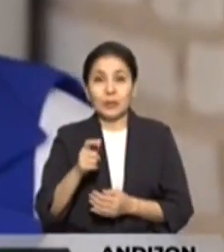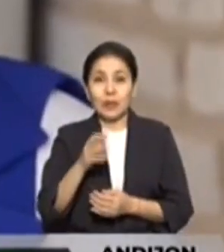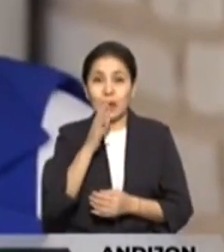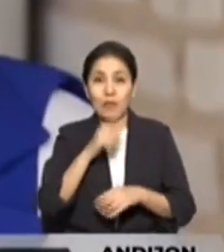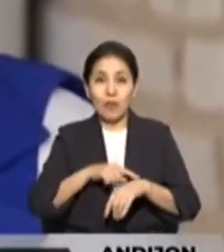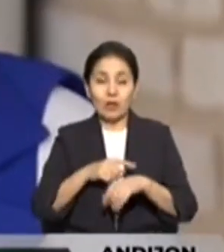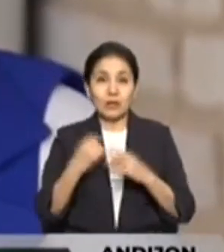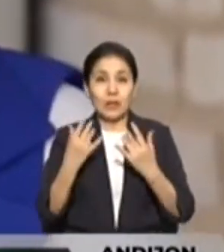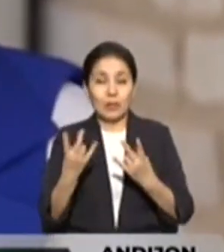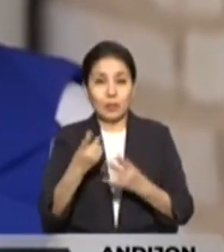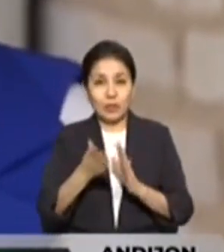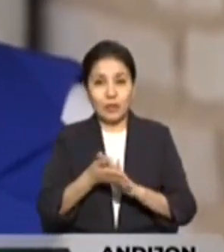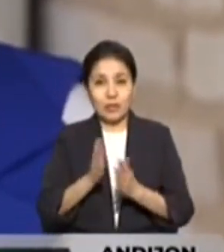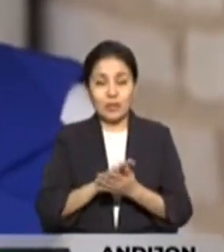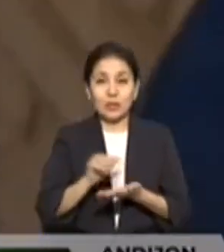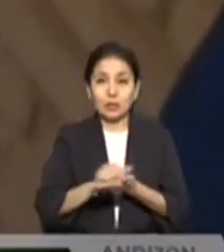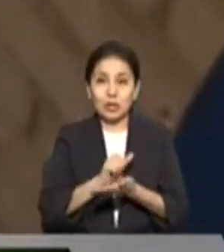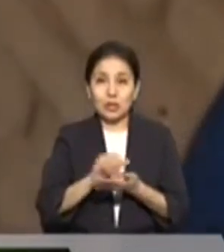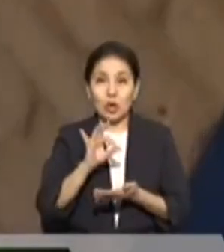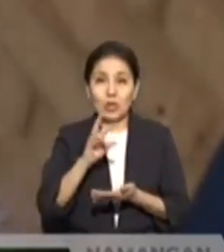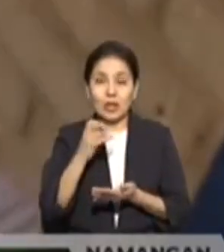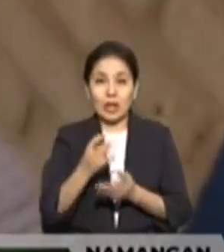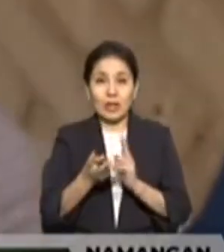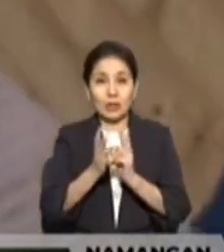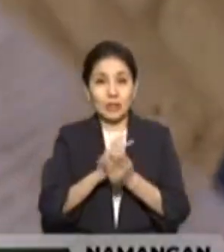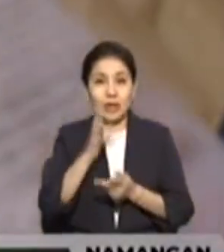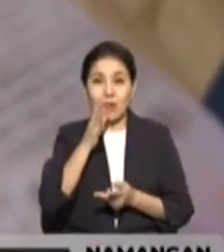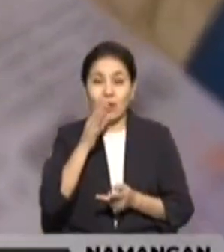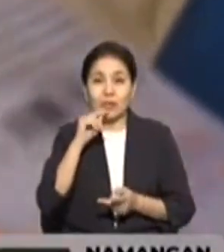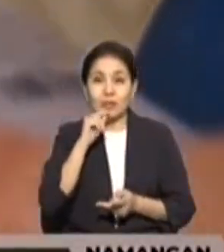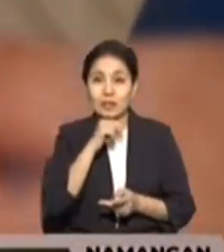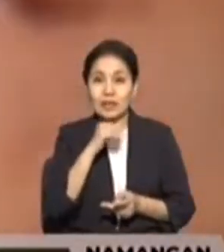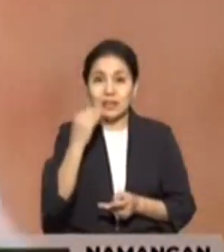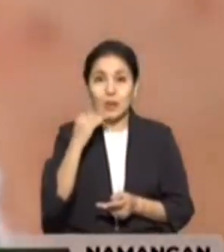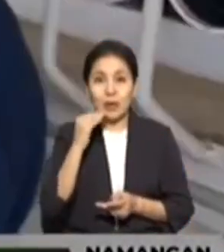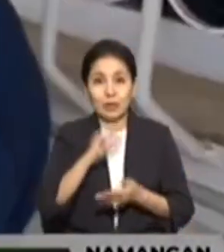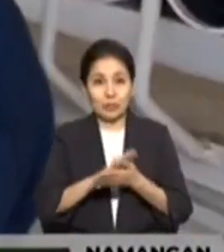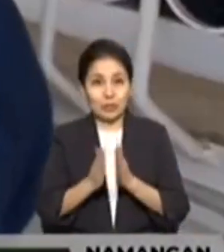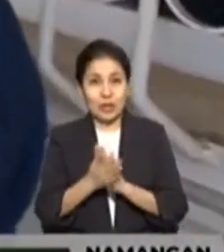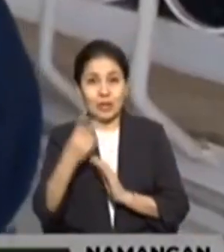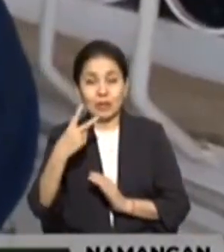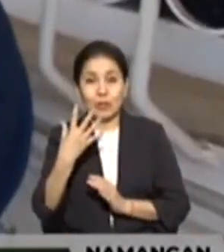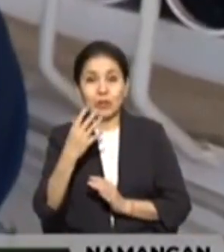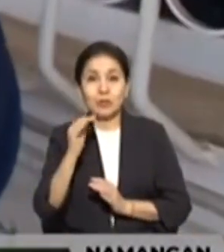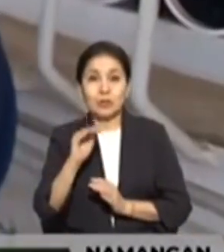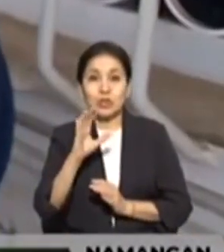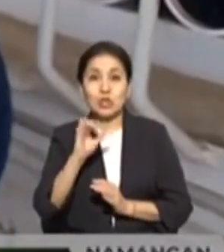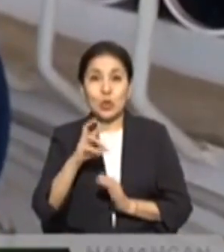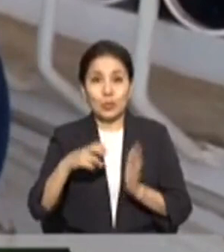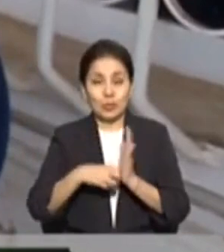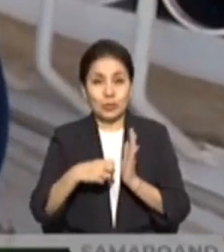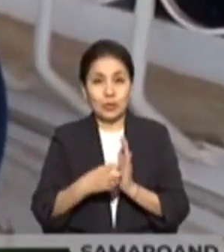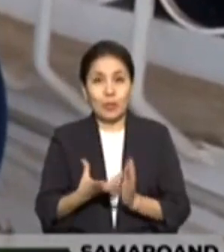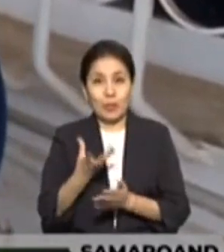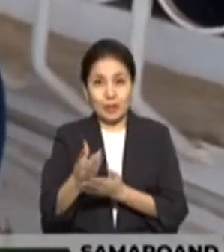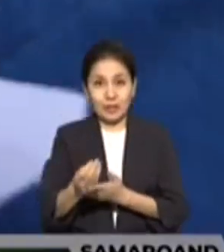talab etiladi. Bunday vaziyatda hujjatni onlayn tarzda almashtirish vaqtni tejashning eng samarali usulidir. 25 ming so'm pochta xizmati to'lovini